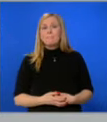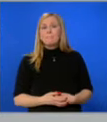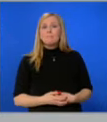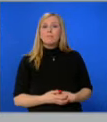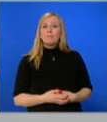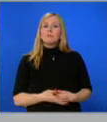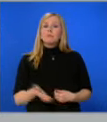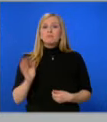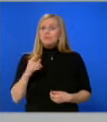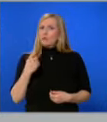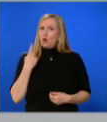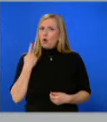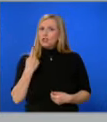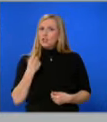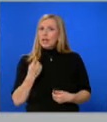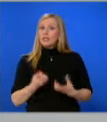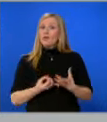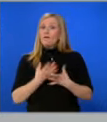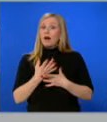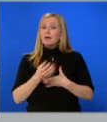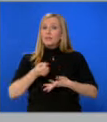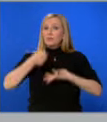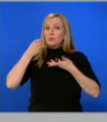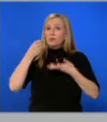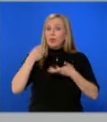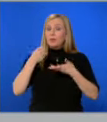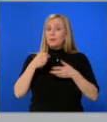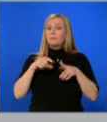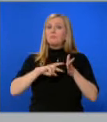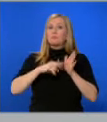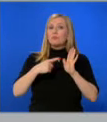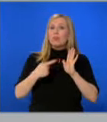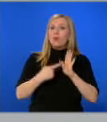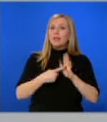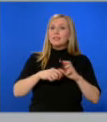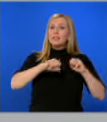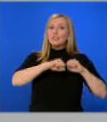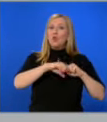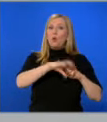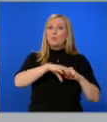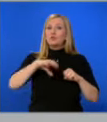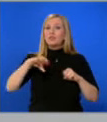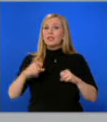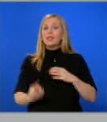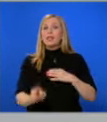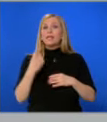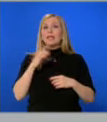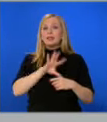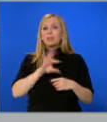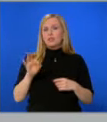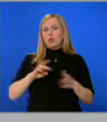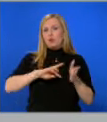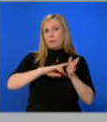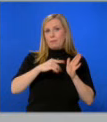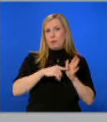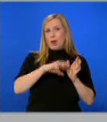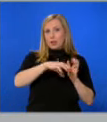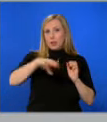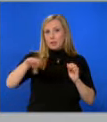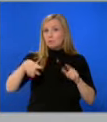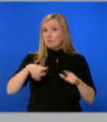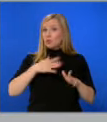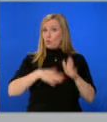една иновация в бюджета е проектите за общините. 1500 проекта. Доволни ли